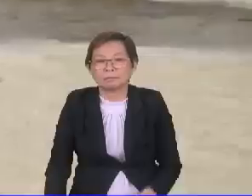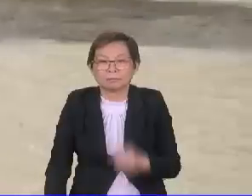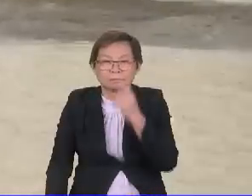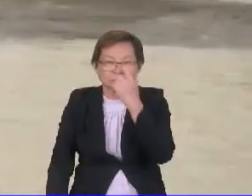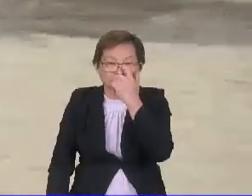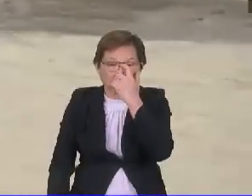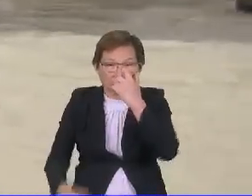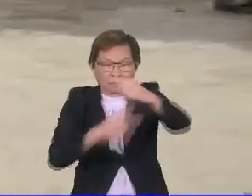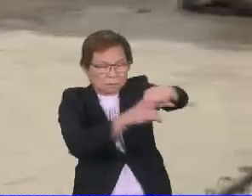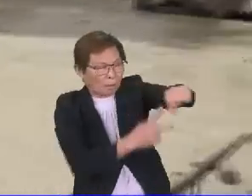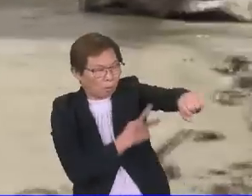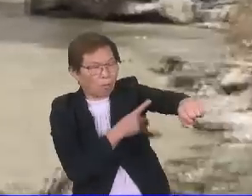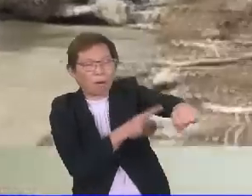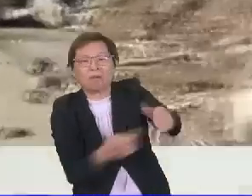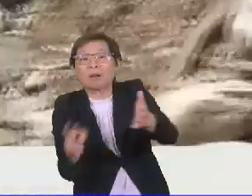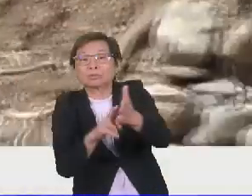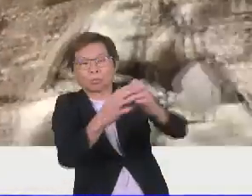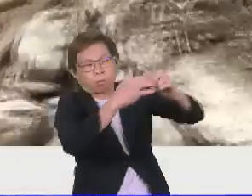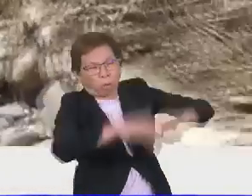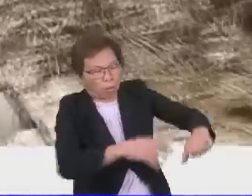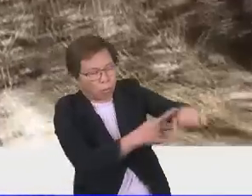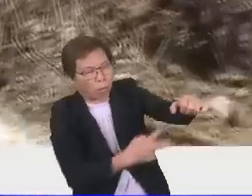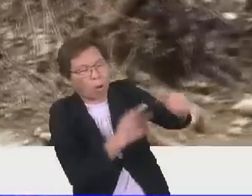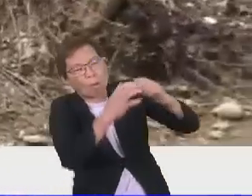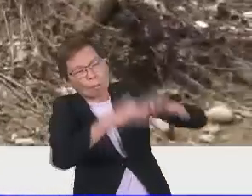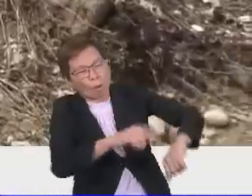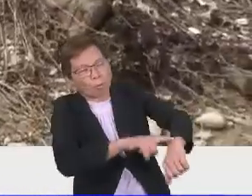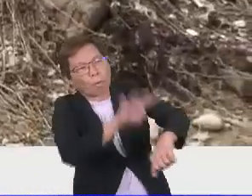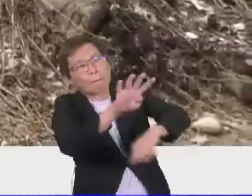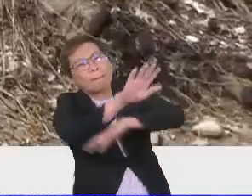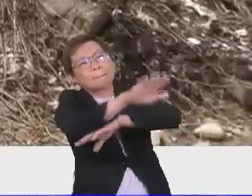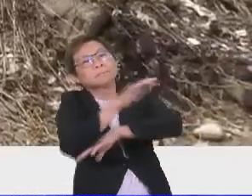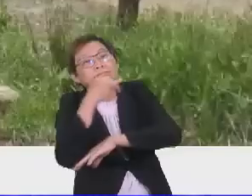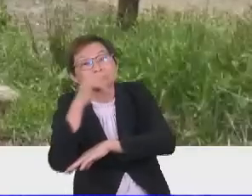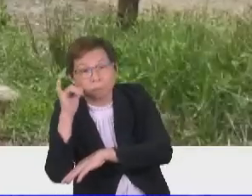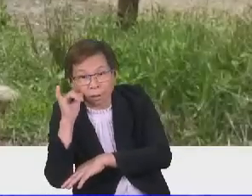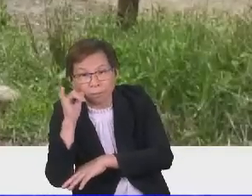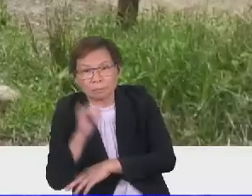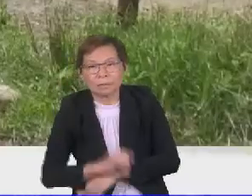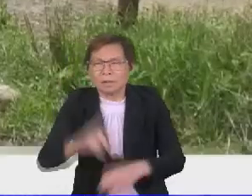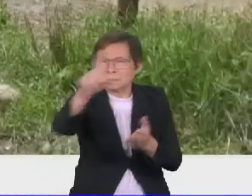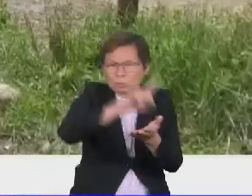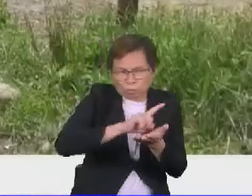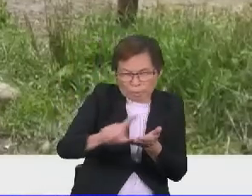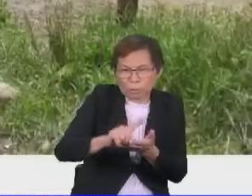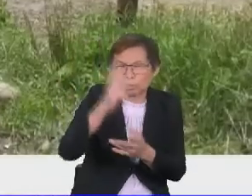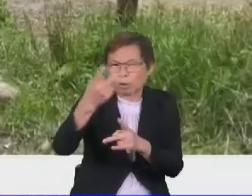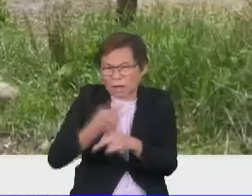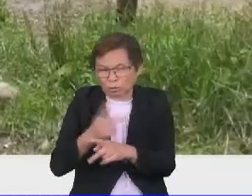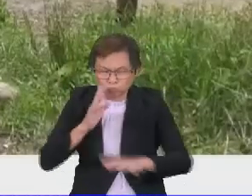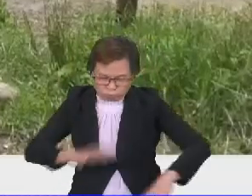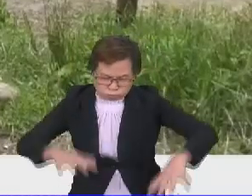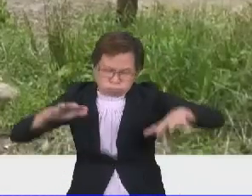jembatan ini dilaporkan runtuh kira-kira pukul empat petang semalam adalah satu minggu dia dua kali